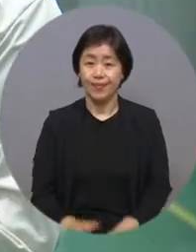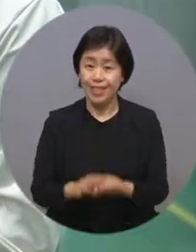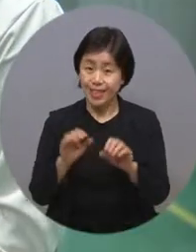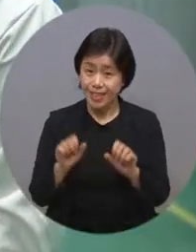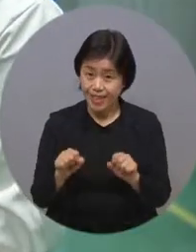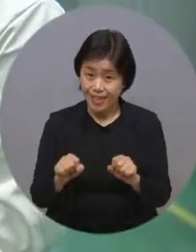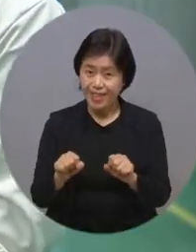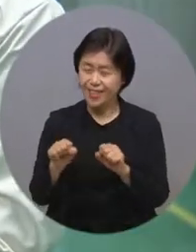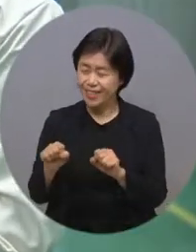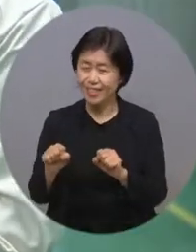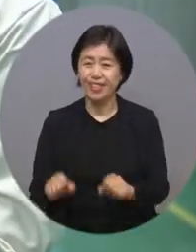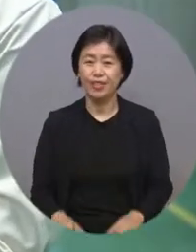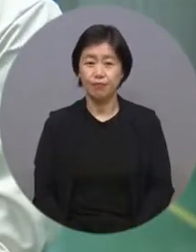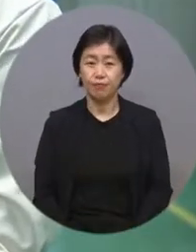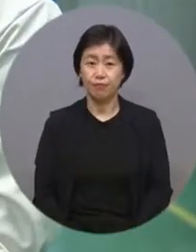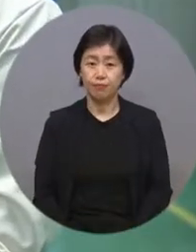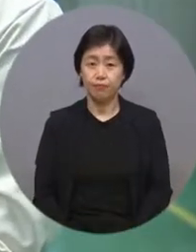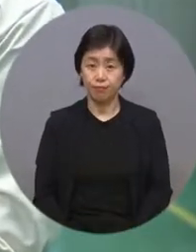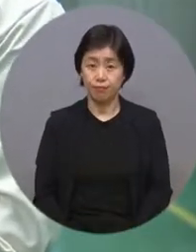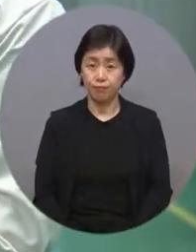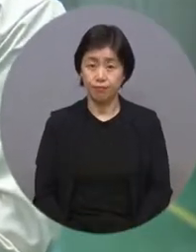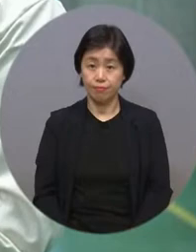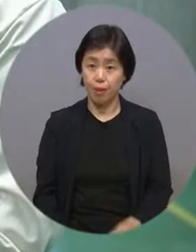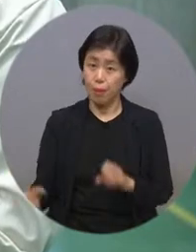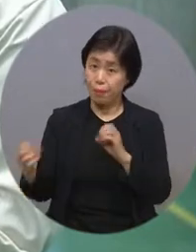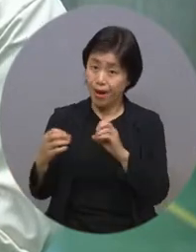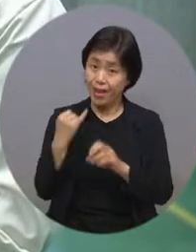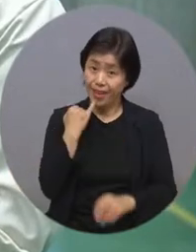안녕하세요. 안녕하세요. 잠시 인터뷰 괜찮으실까요?